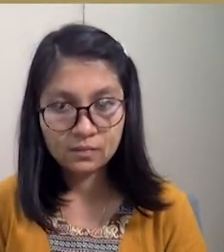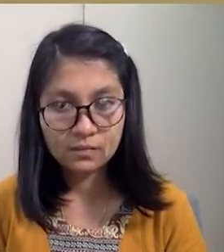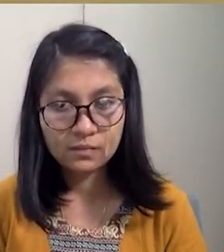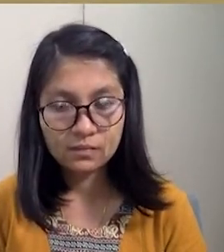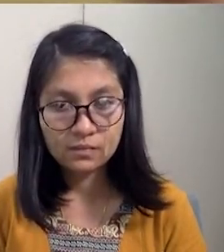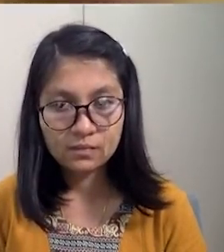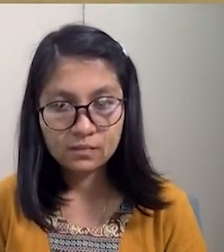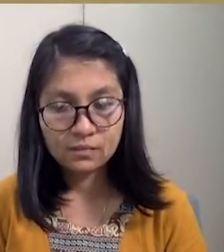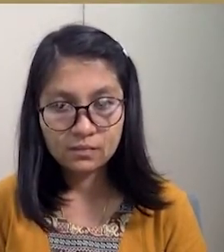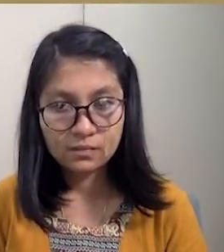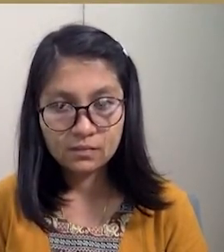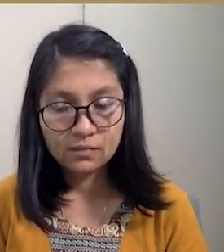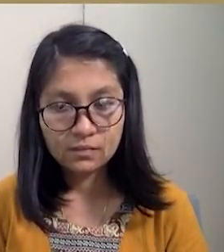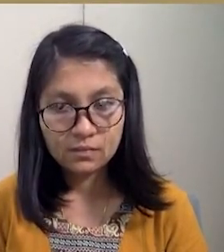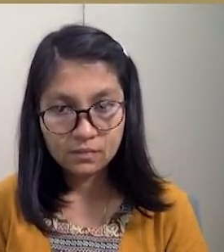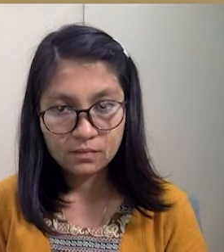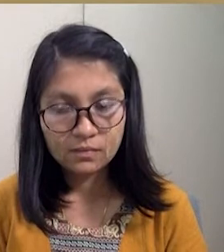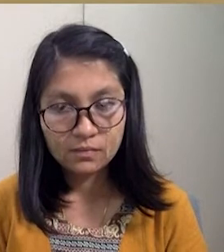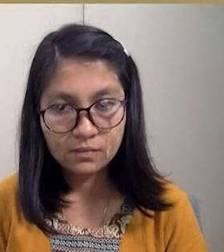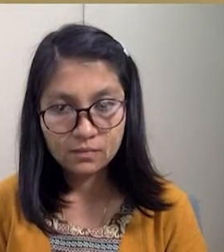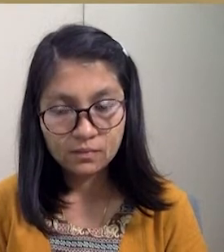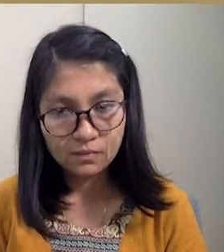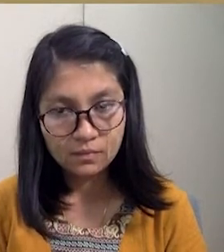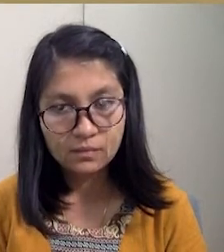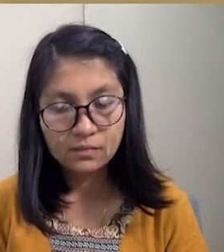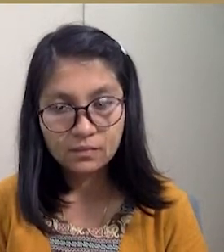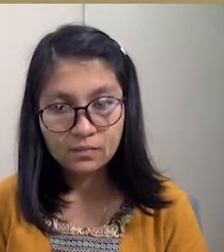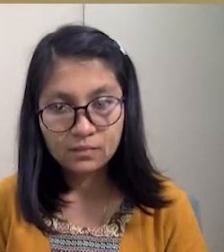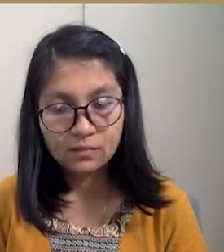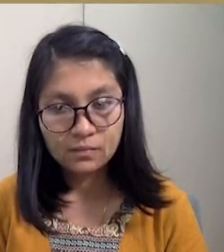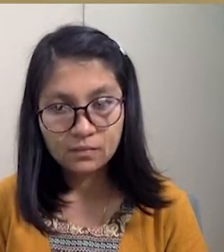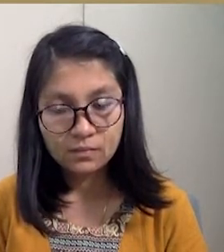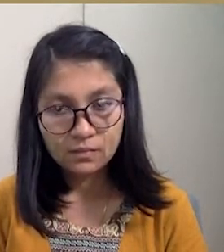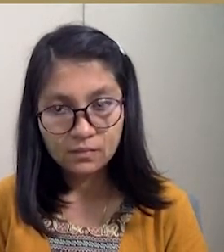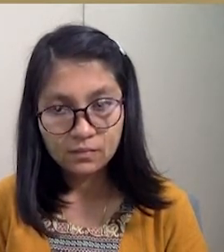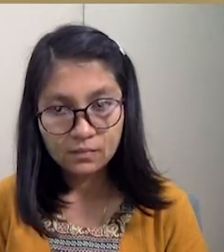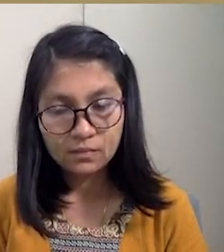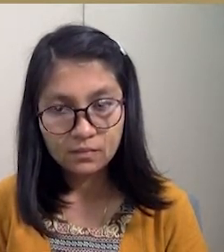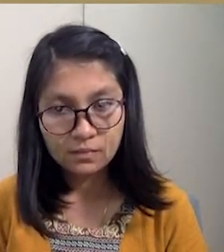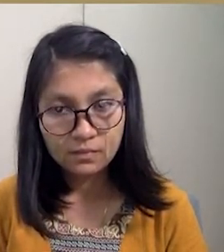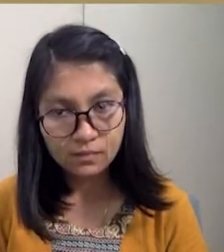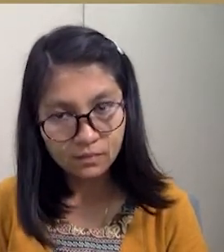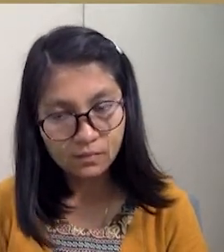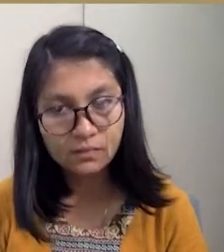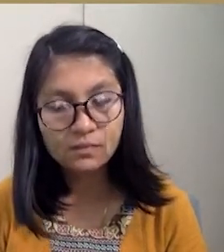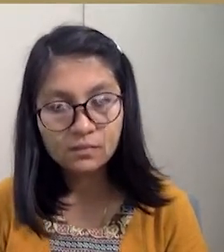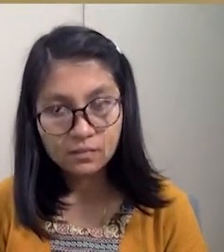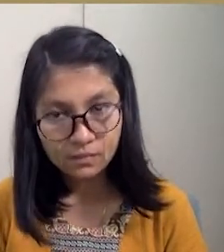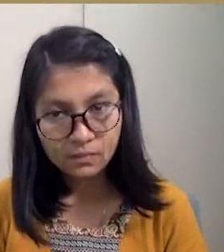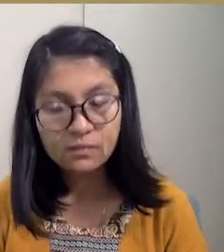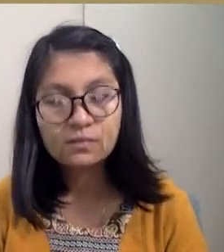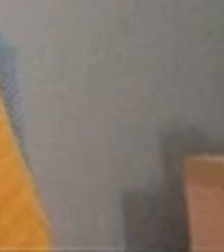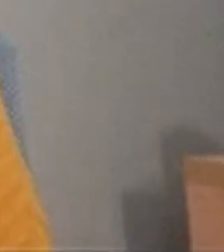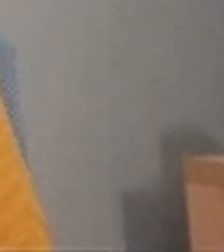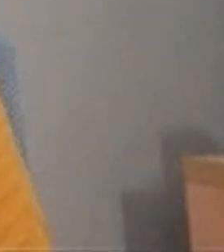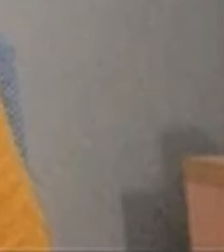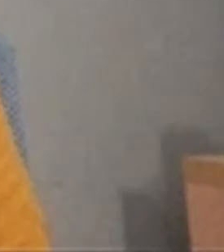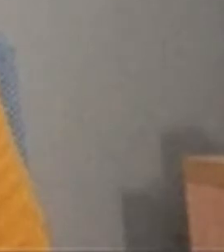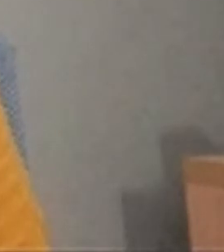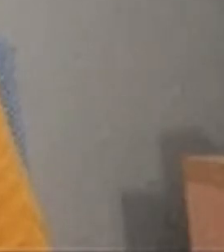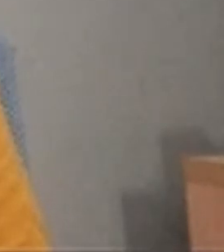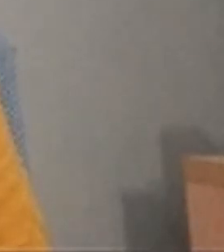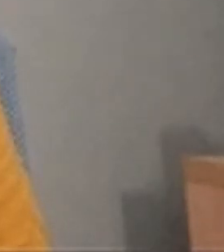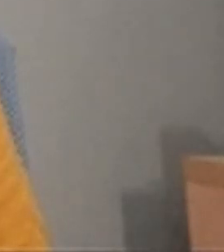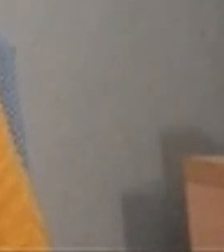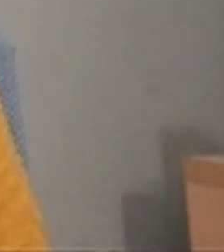ယ်ဆိုလို့ရှိရင်ဒီခုနသွားခဲ့တဲ့ခရံရုံးနေကျွန်တော်တို့ရဲ့ရာဇကြီးတွေပြန်ပြီးအကြောင်းကြားအောင်ပေါ့အဲ့လိုအဲ့ process ကအဲ့